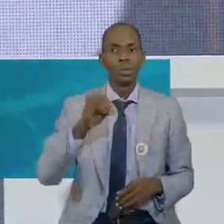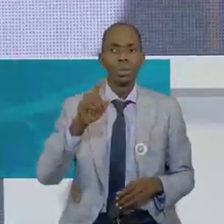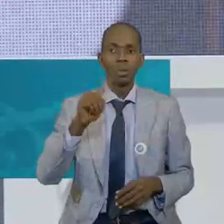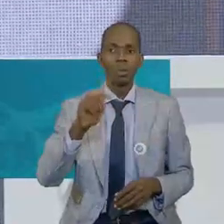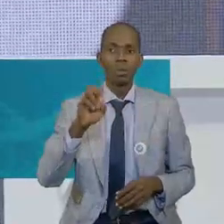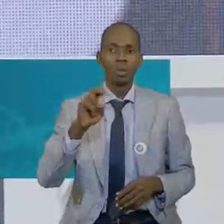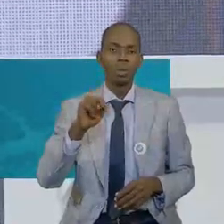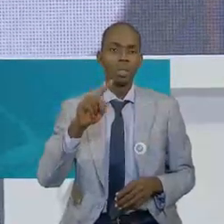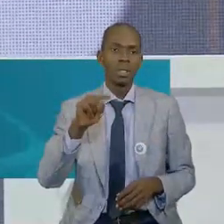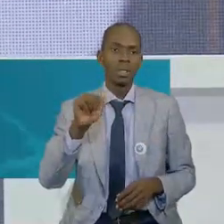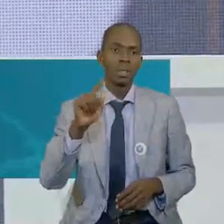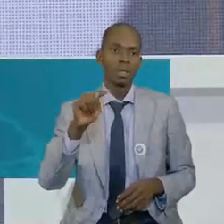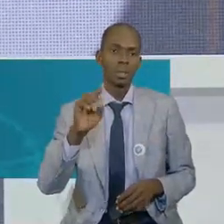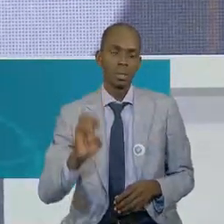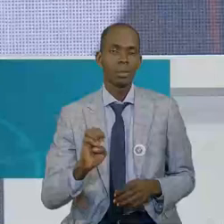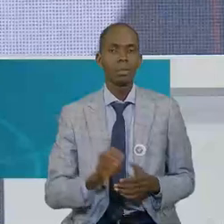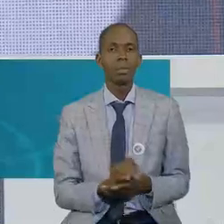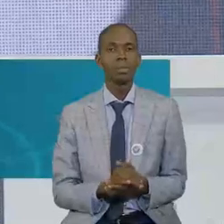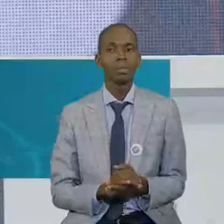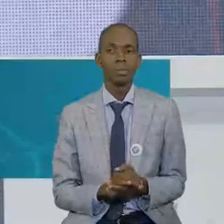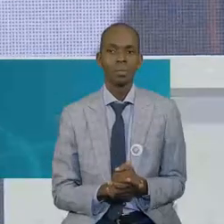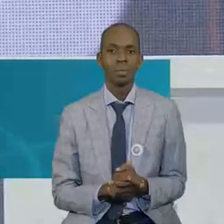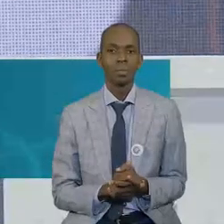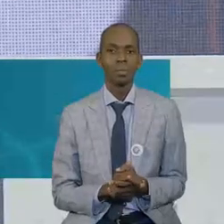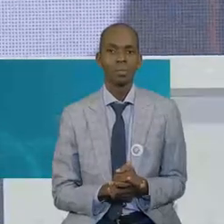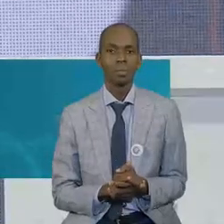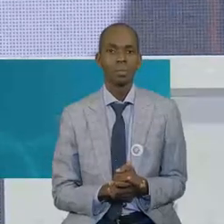orgueilleux confus par le potentat tout puissant.